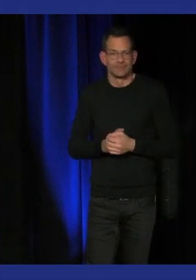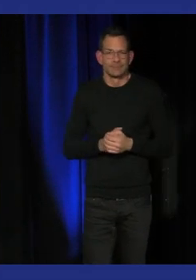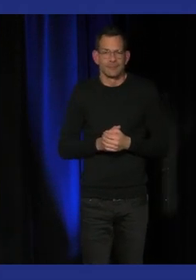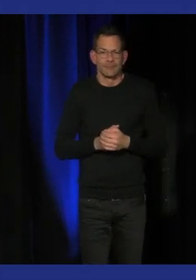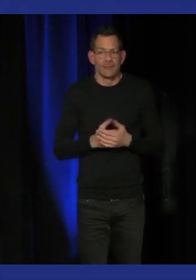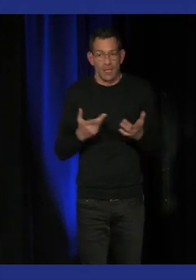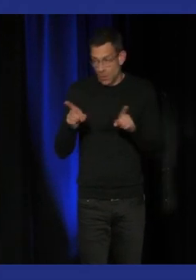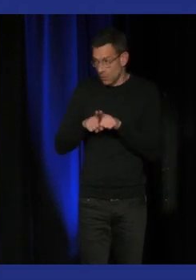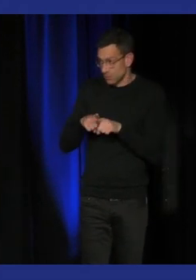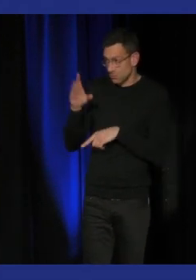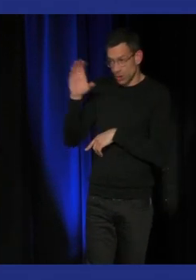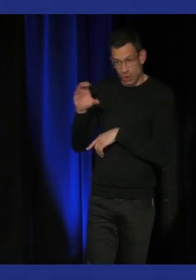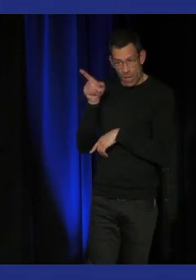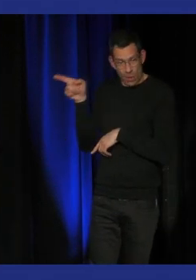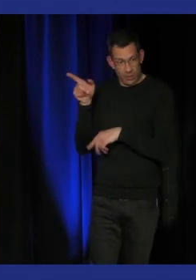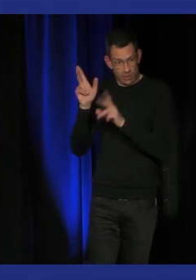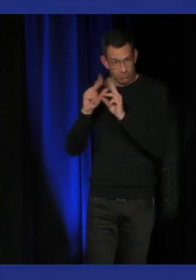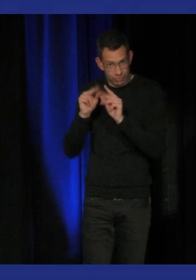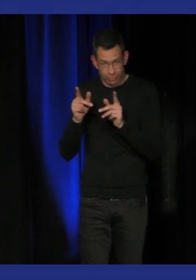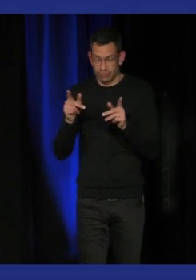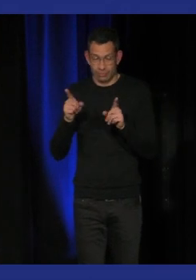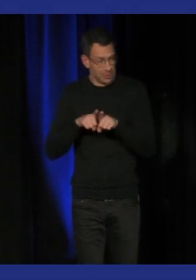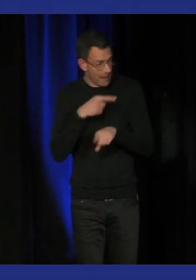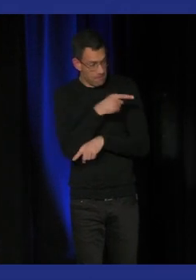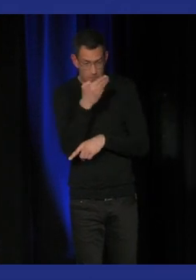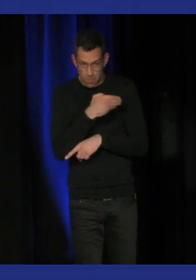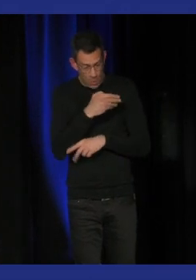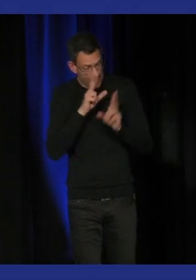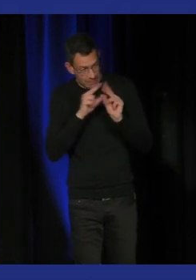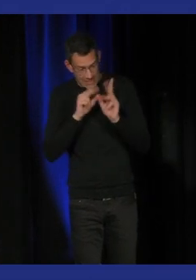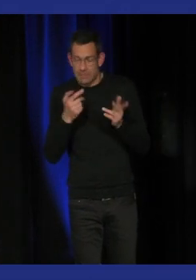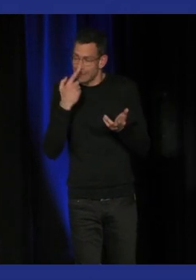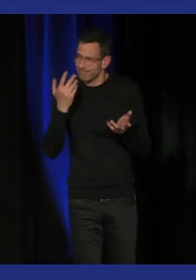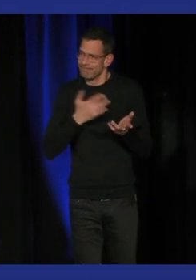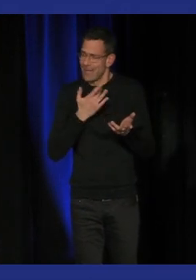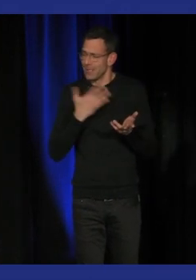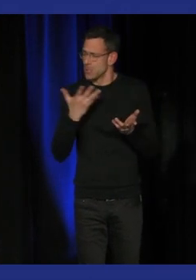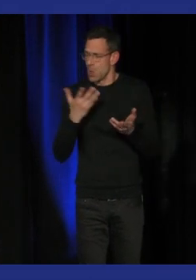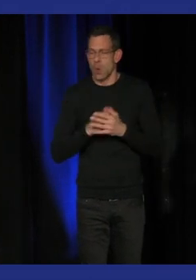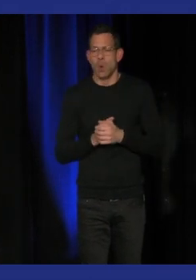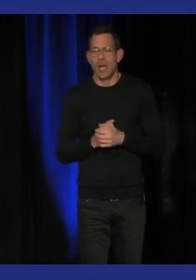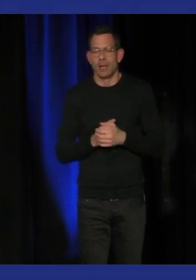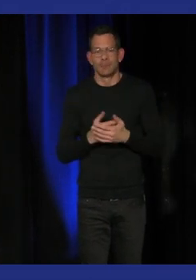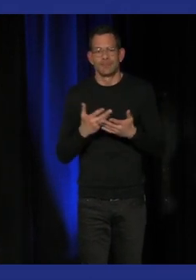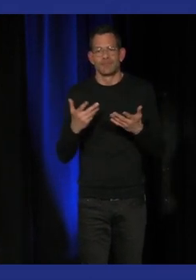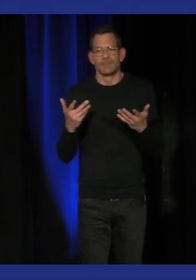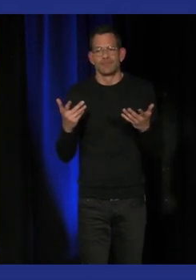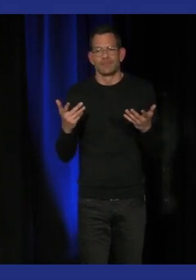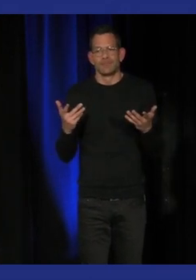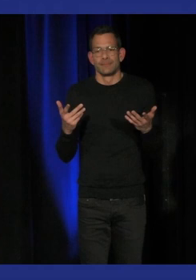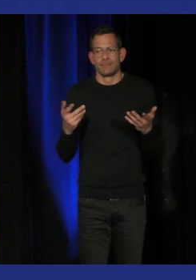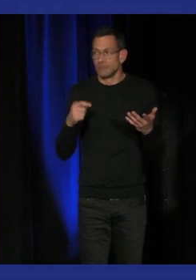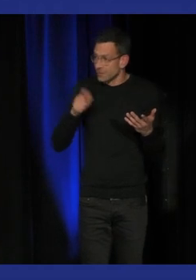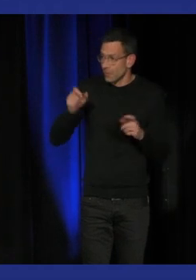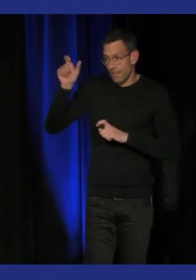fois Charlotte Puiseux a rappelé, et puis vous aussi Muriel, sur l'importance aussi de rendre compte du